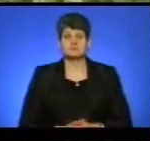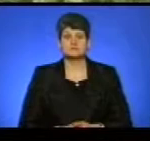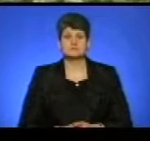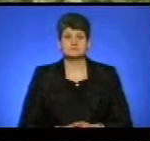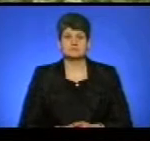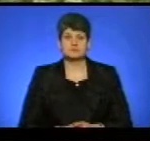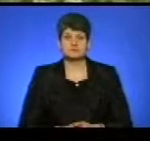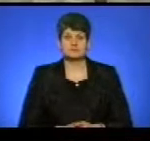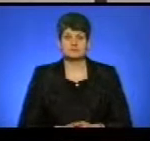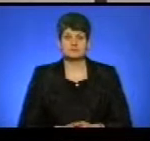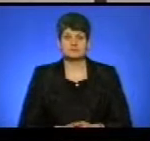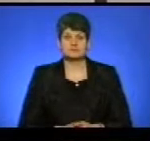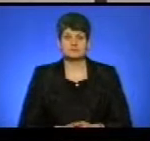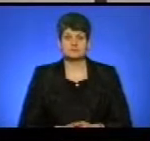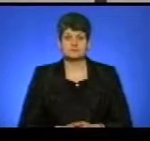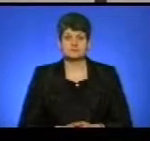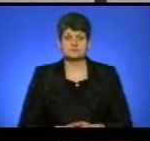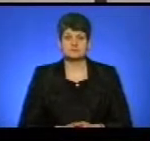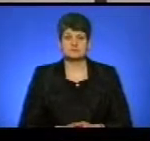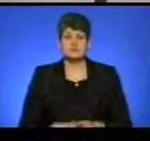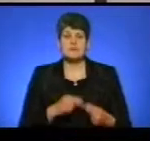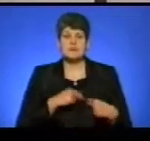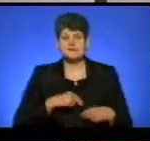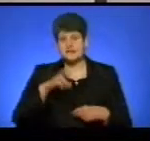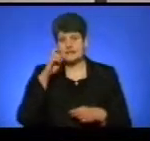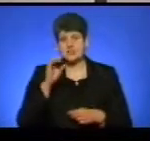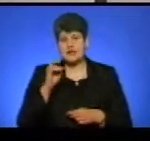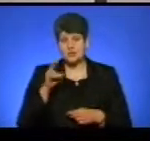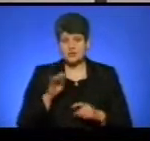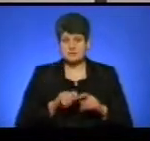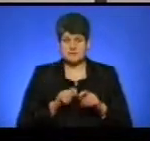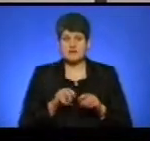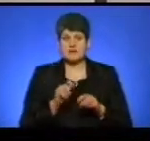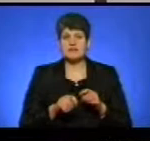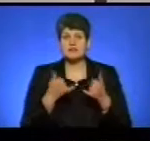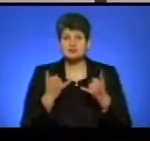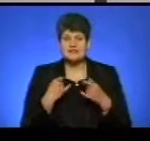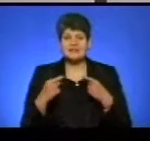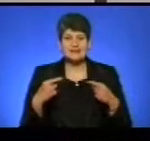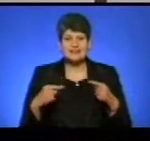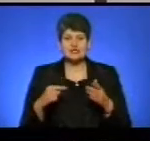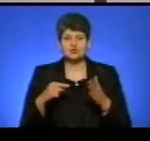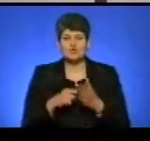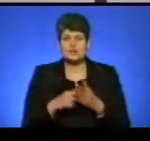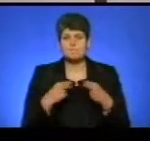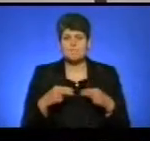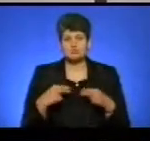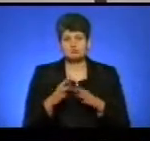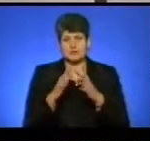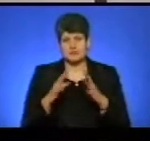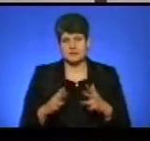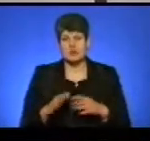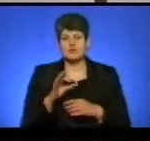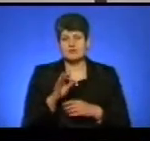Василь Панчук, новини. Працівники Держекоінспекції перевірили сьогодні інші точки продажу ялинок. За словами